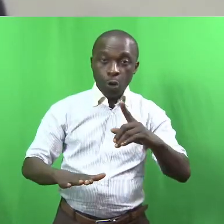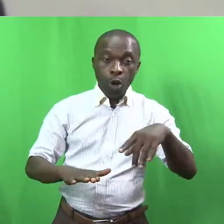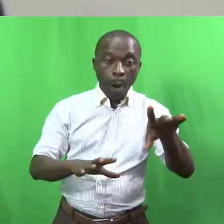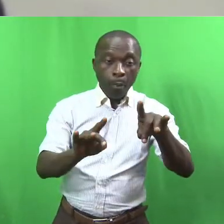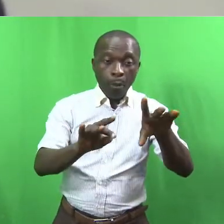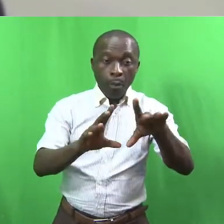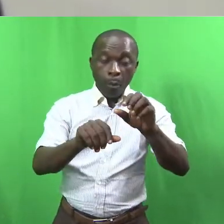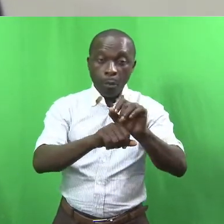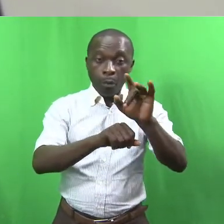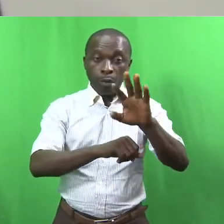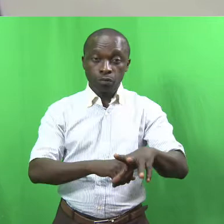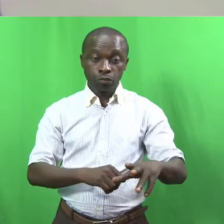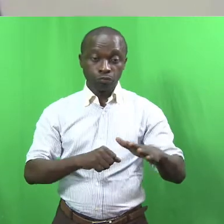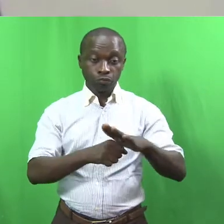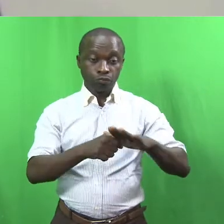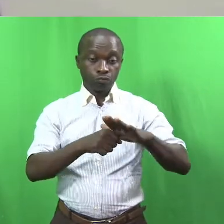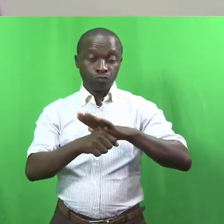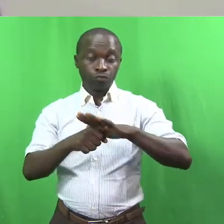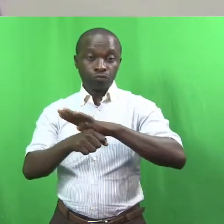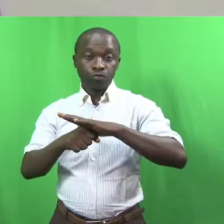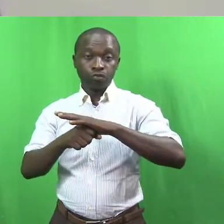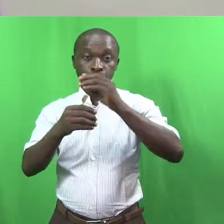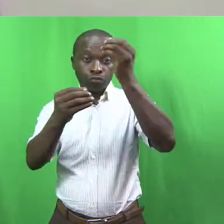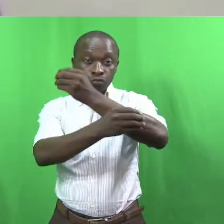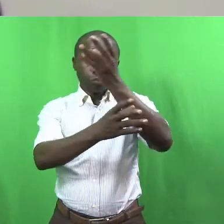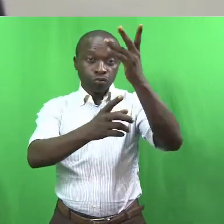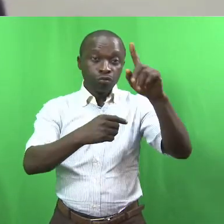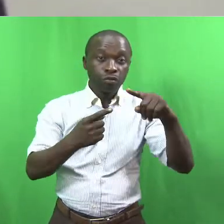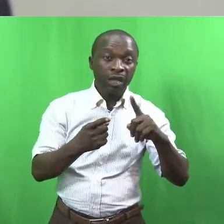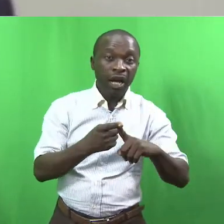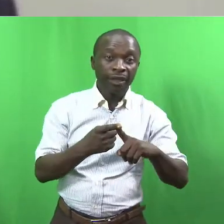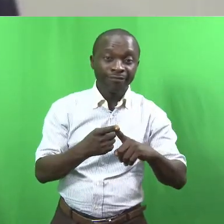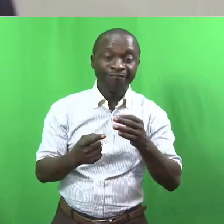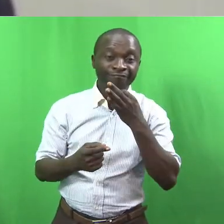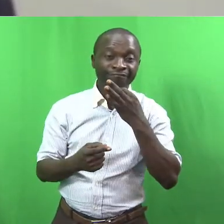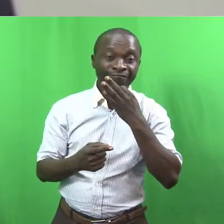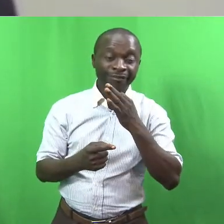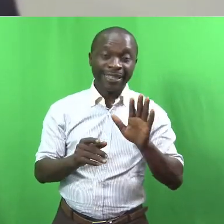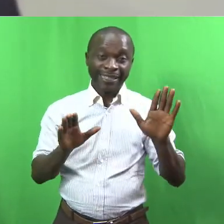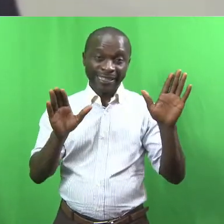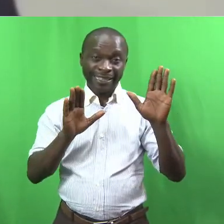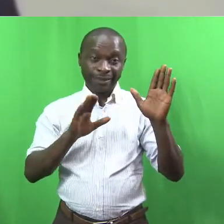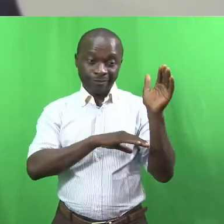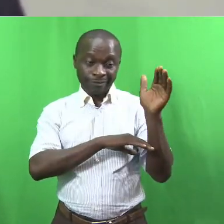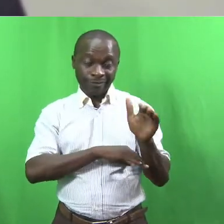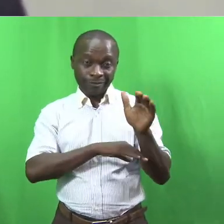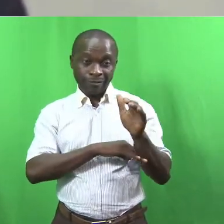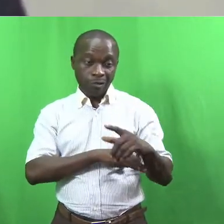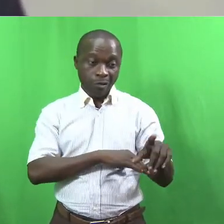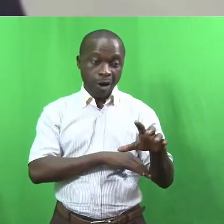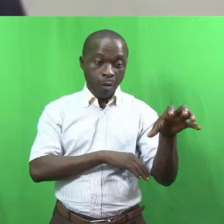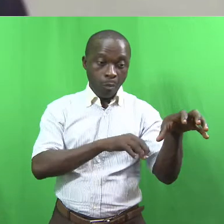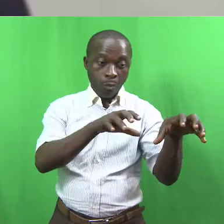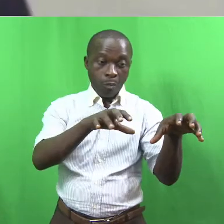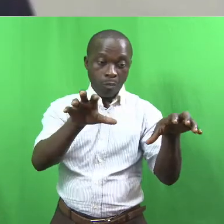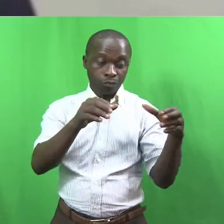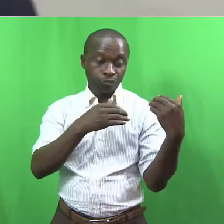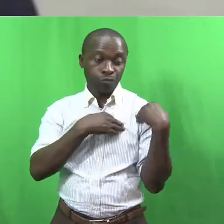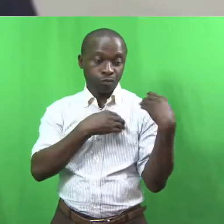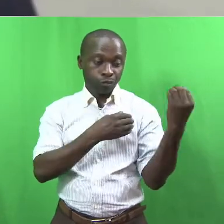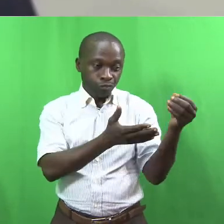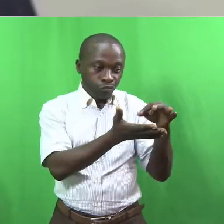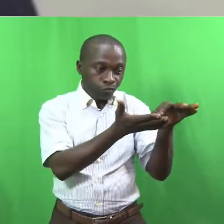seront proclamés à partir de ce dimanche soir par les commissions de supervision, des commissions régionales